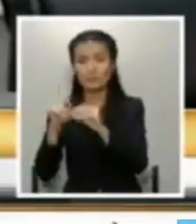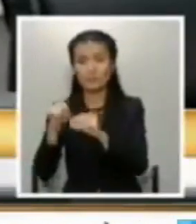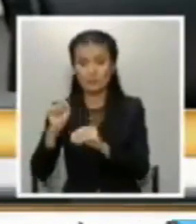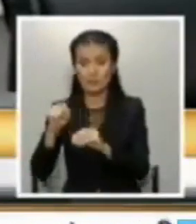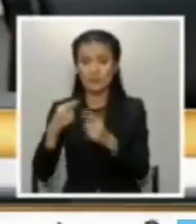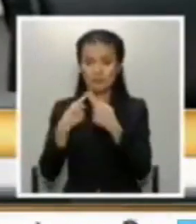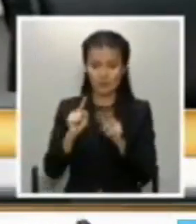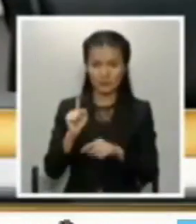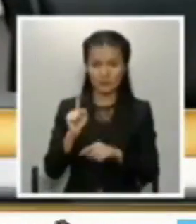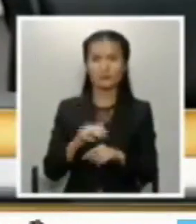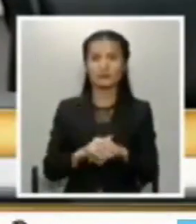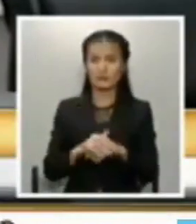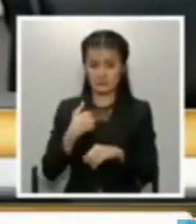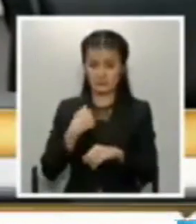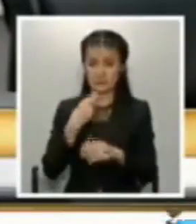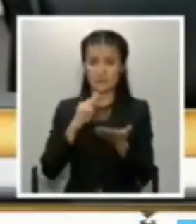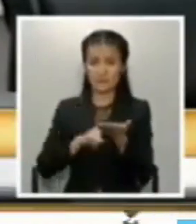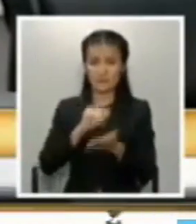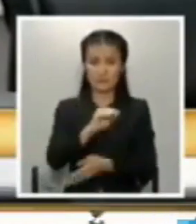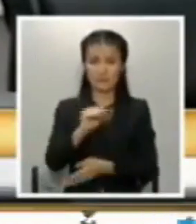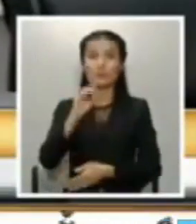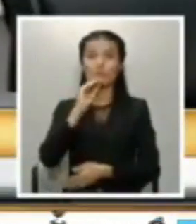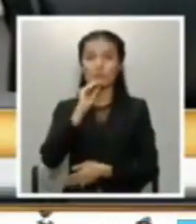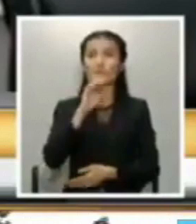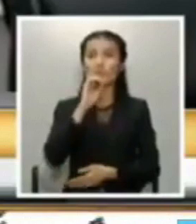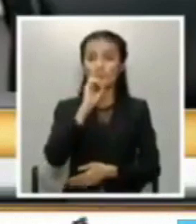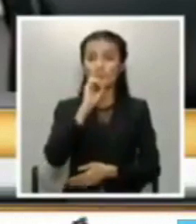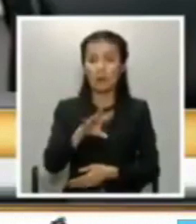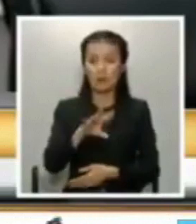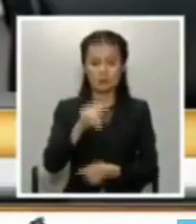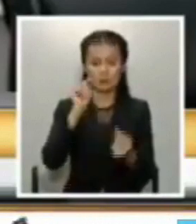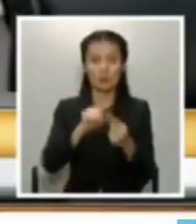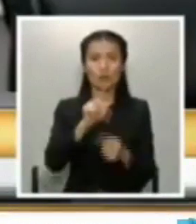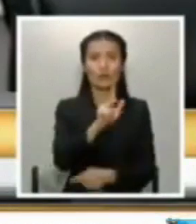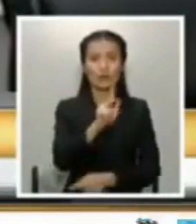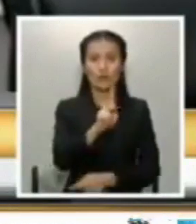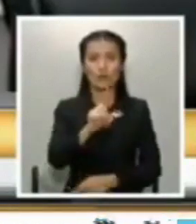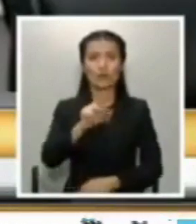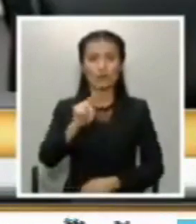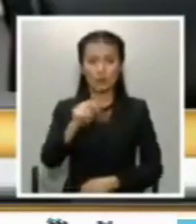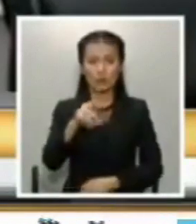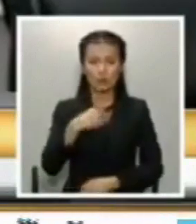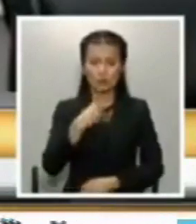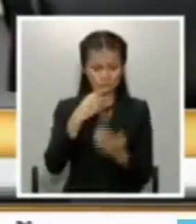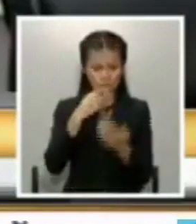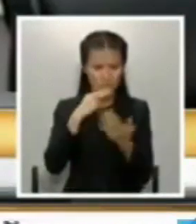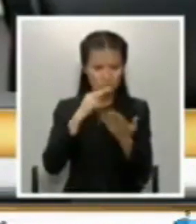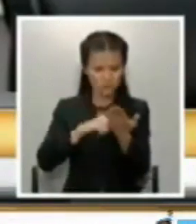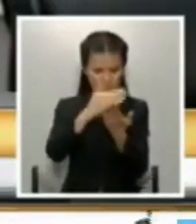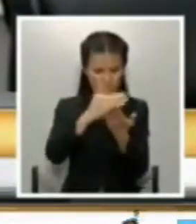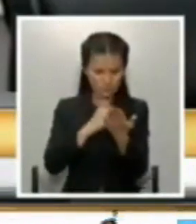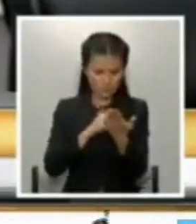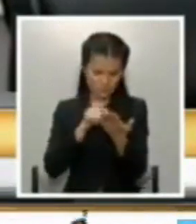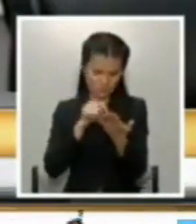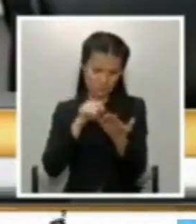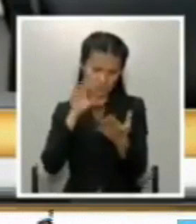ายชื่อสว.สำรองส่วนสส.เคยเป็นประธานเนชั่นวันนี้สามีคู่ส